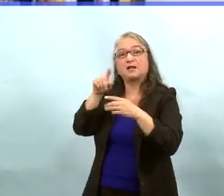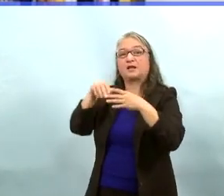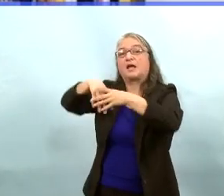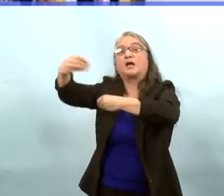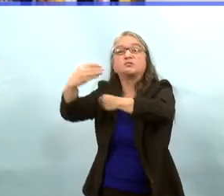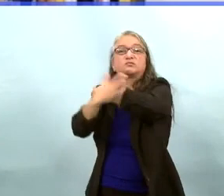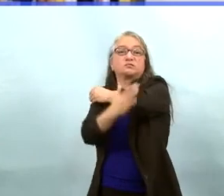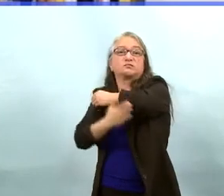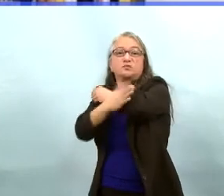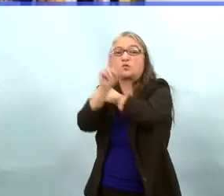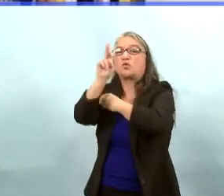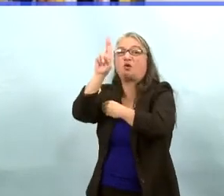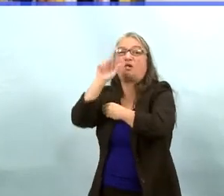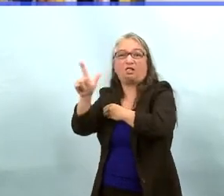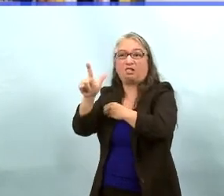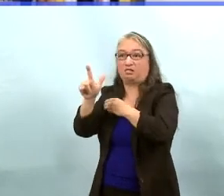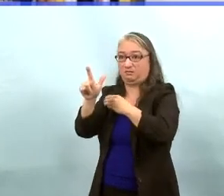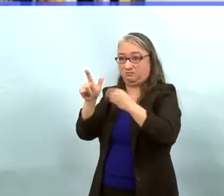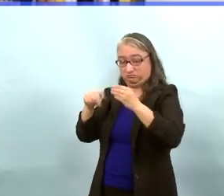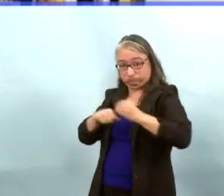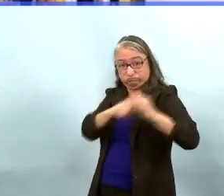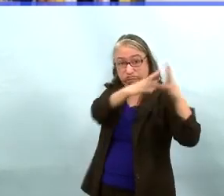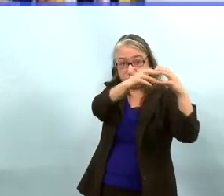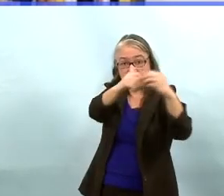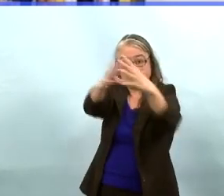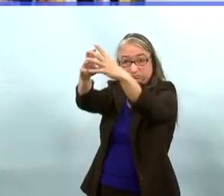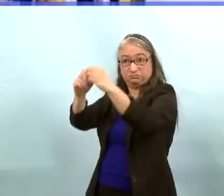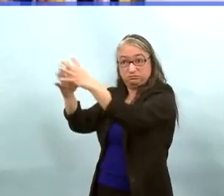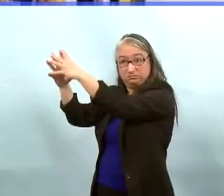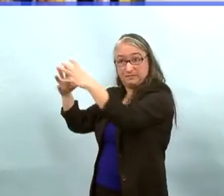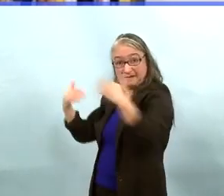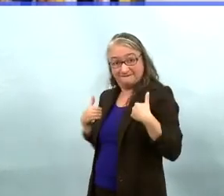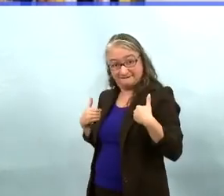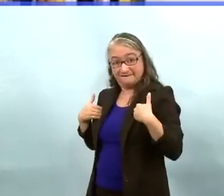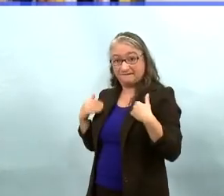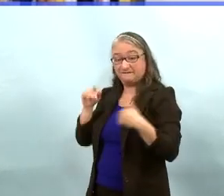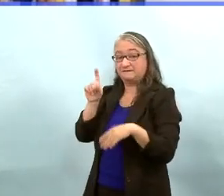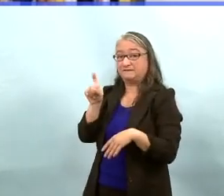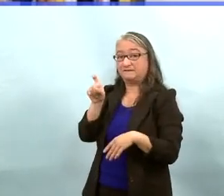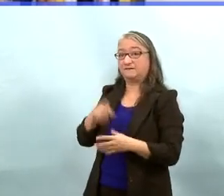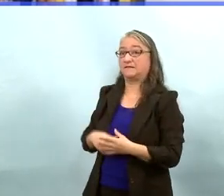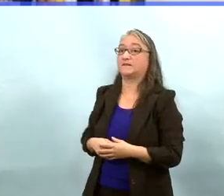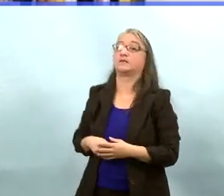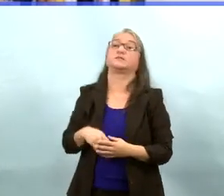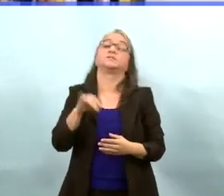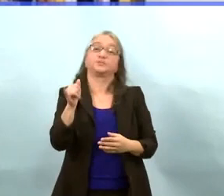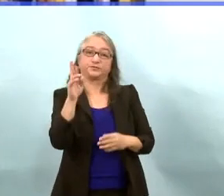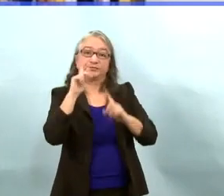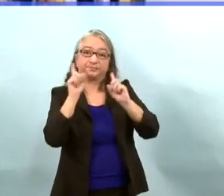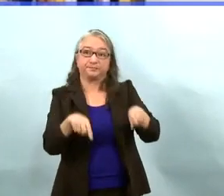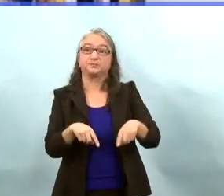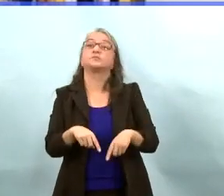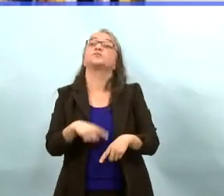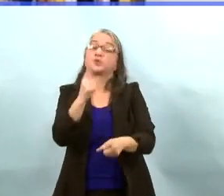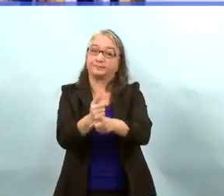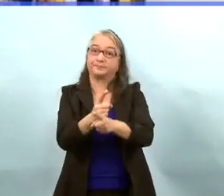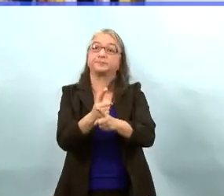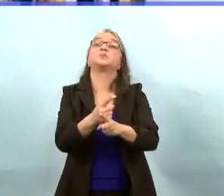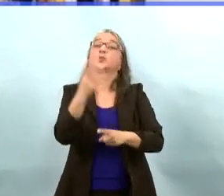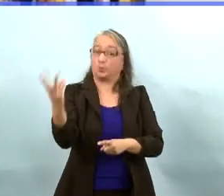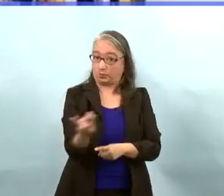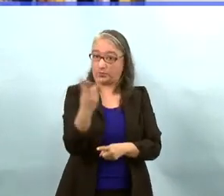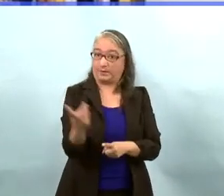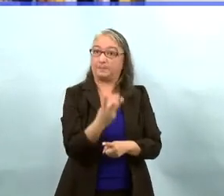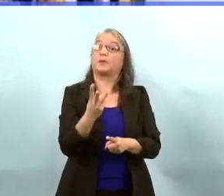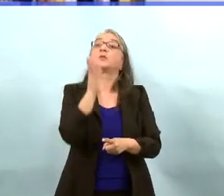Ce qu'on essaie de faire, c'est de répondre à la demande qui n'est pas couverte par les pharmacies et les médecins. Donc, à Winnipeg, on